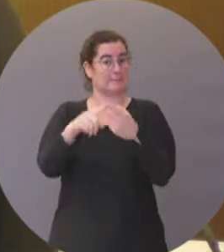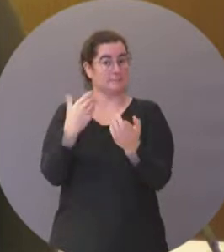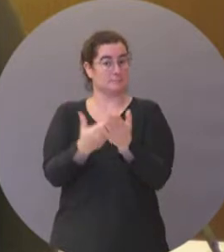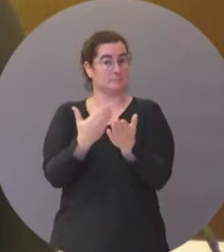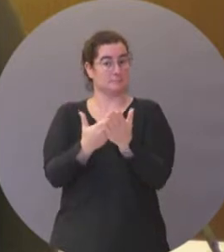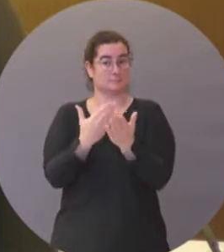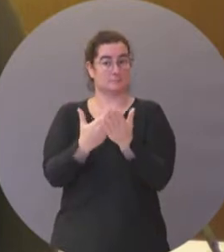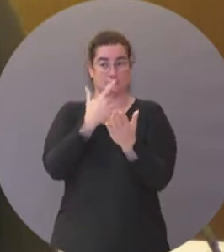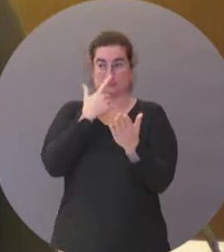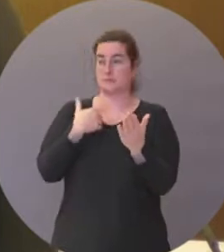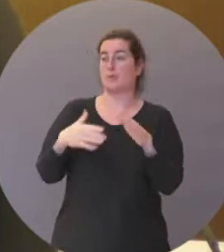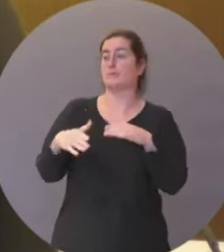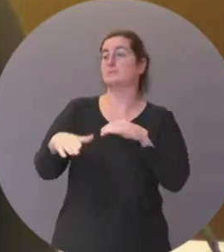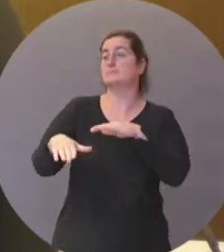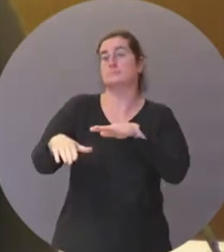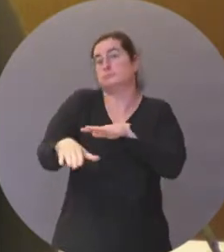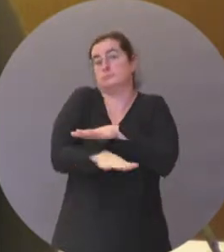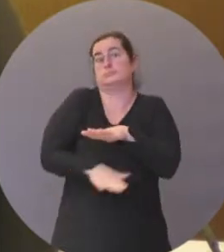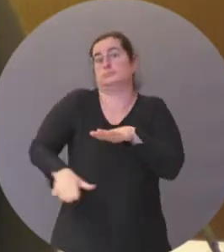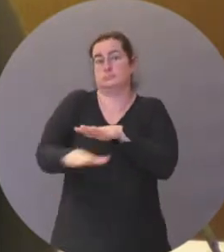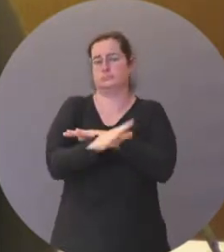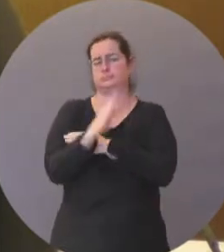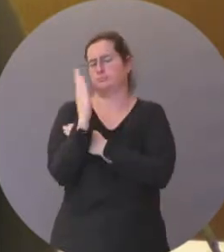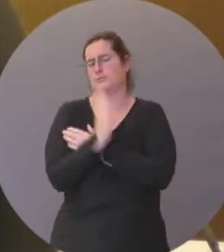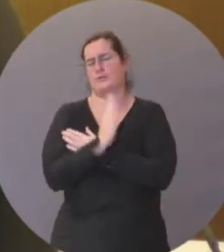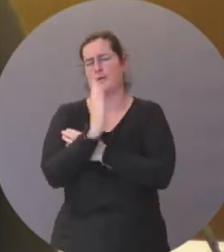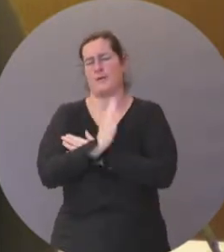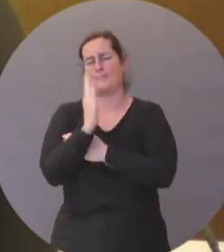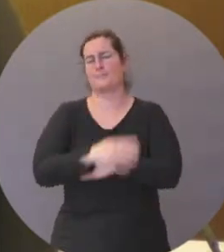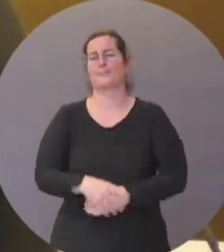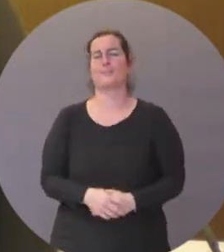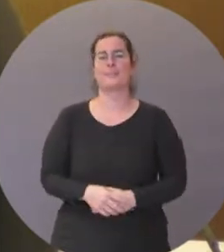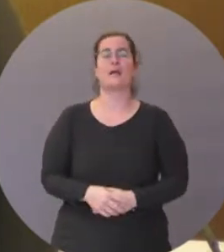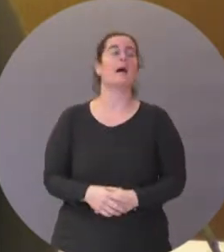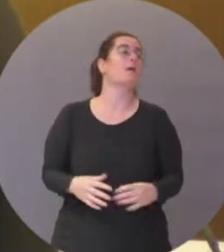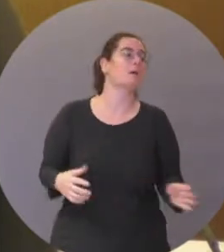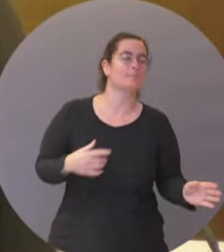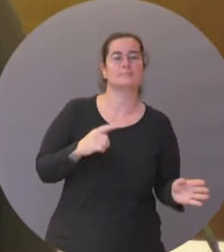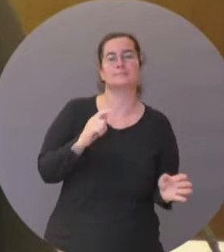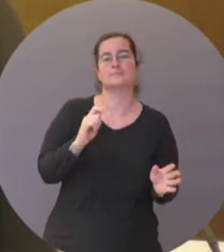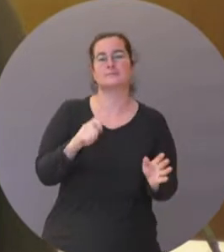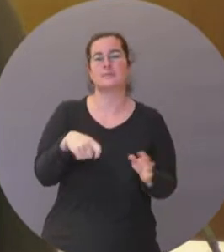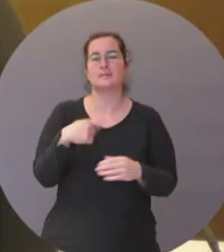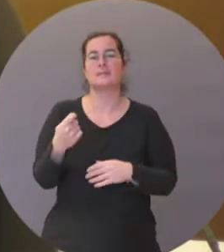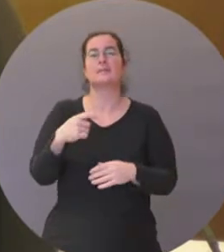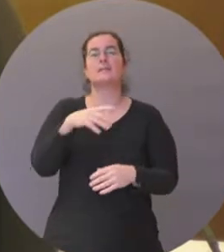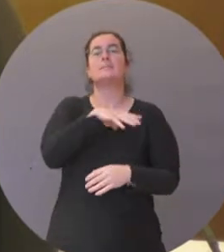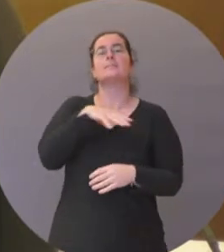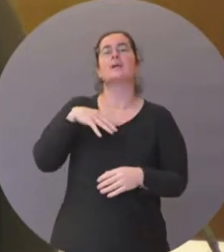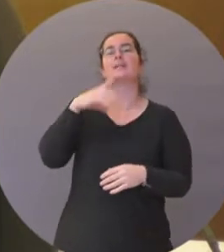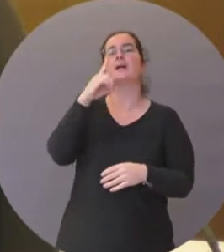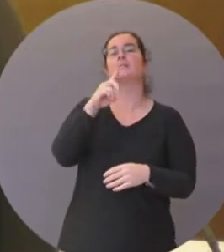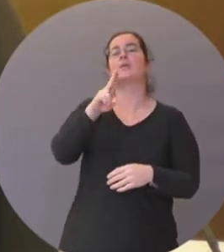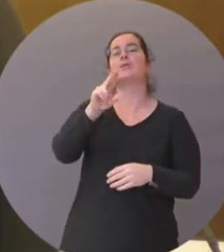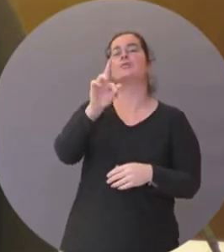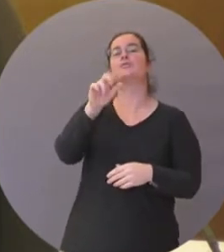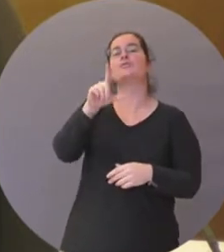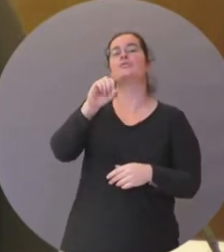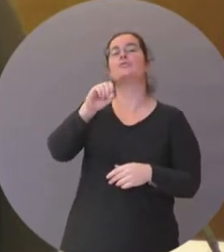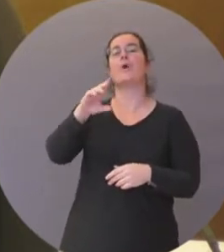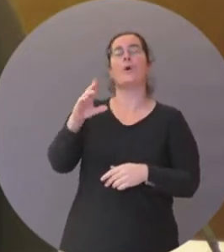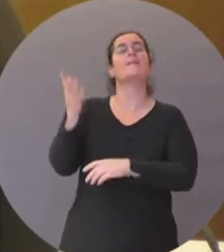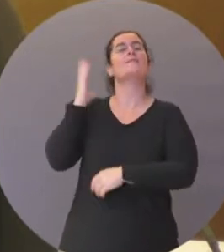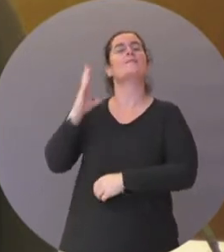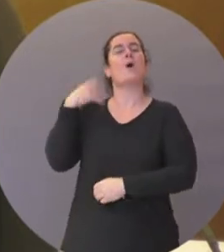fondamental et voilà je me permets évidemment de citer Cécile Duflot quand elle était ministre du Logement c'est une